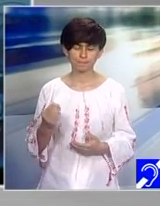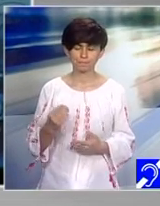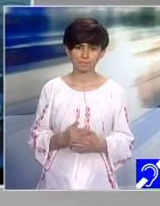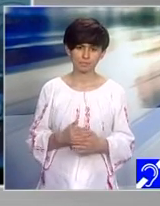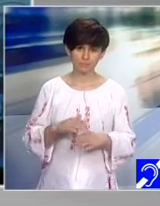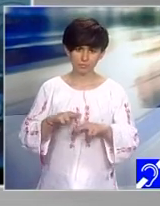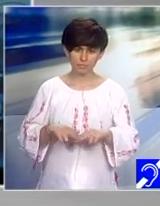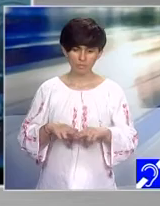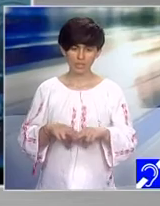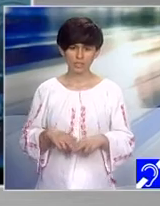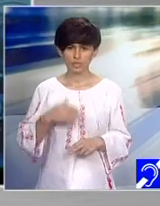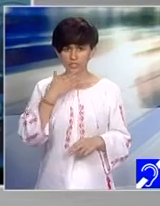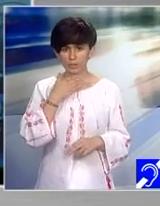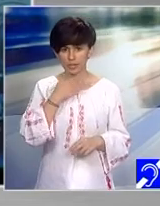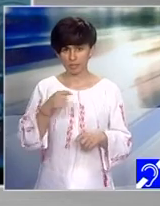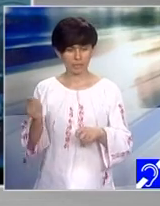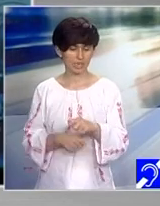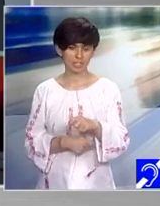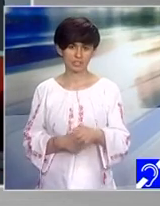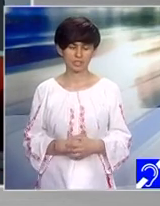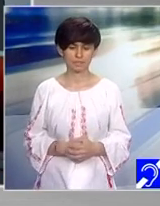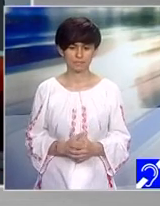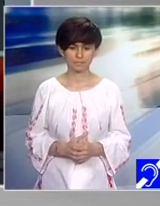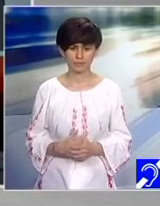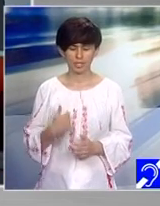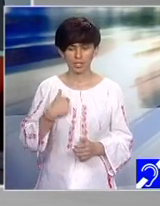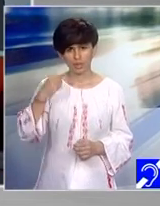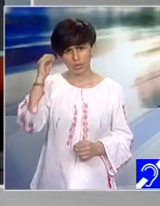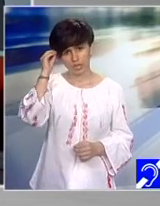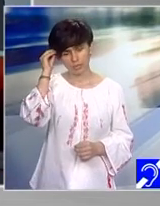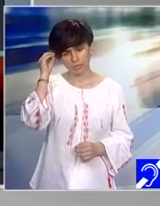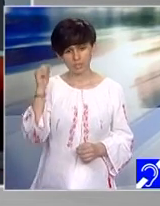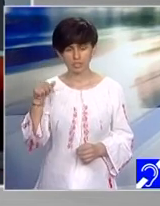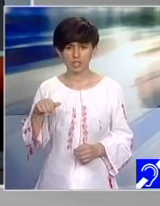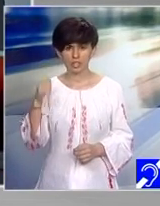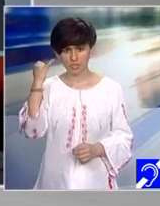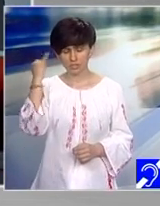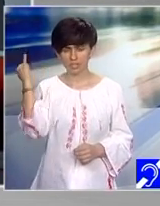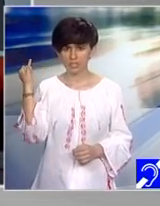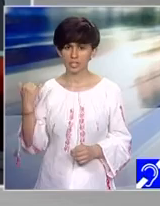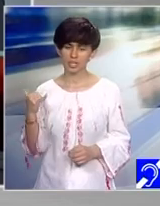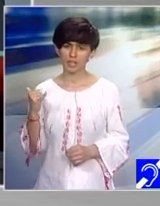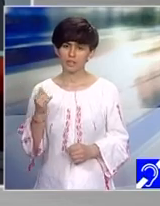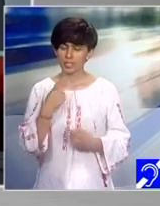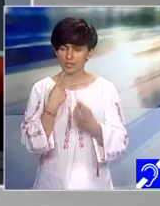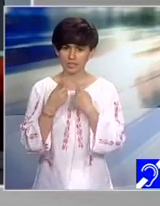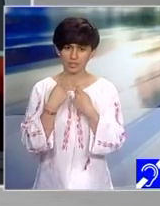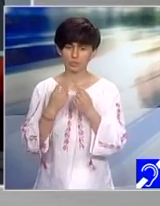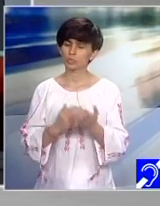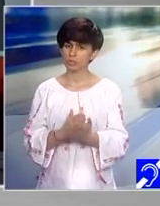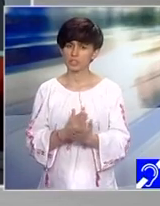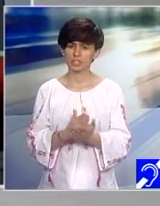penalizări. Mi-aduc aminte că această idee vine în discuție recurent. Ar trebui